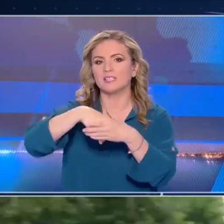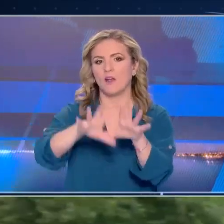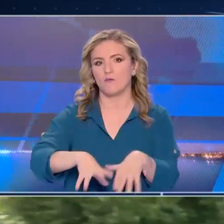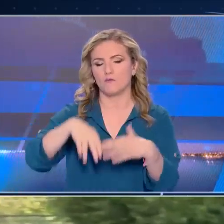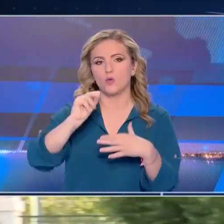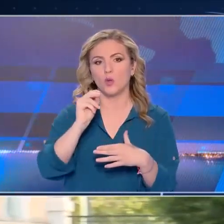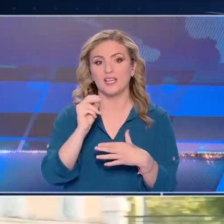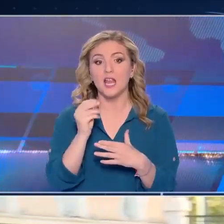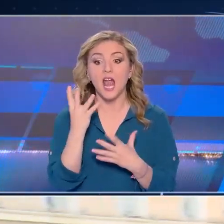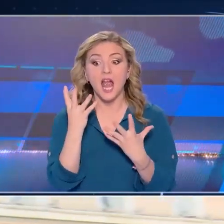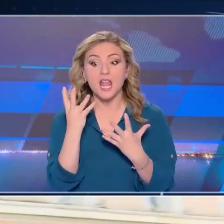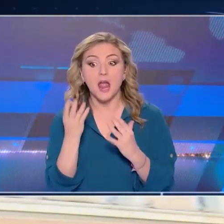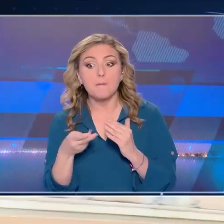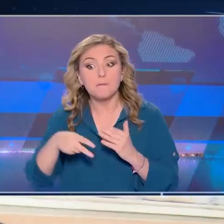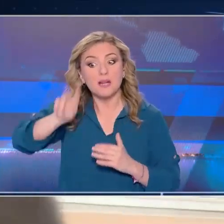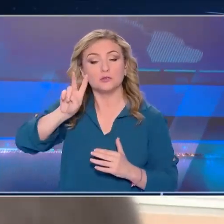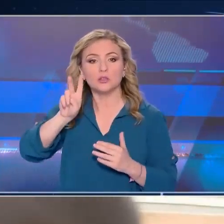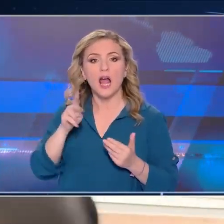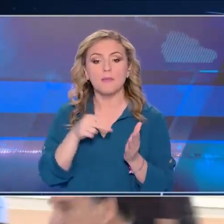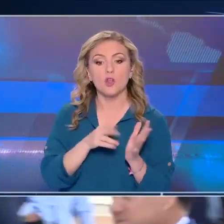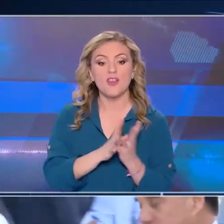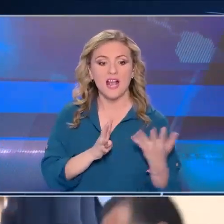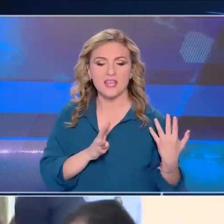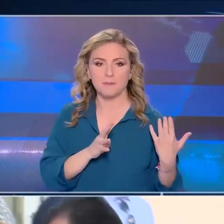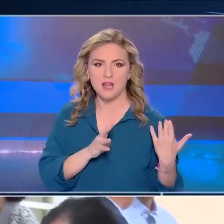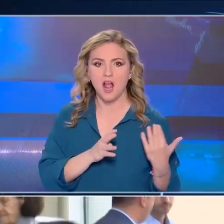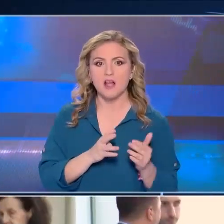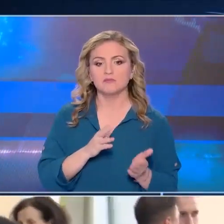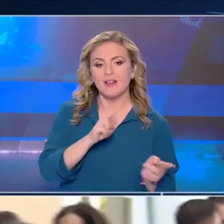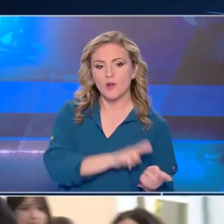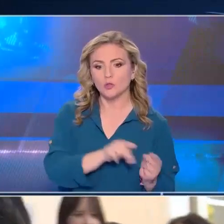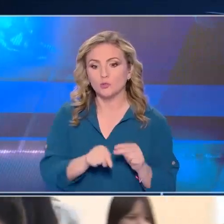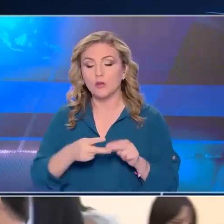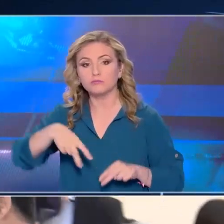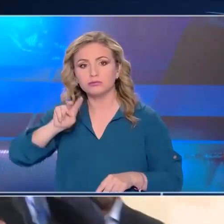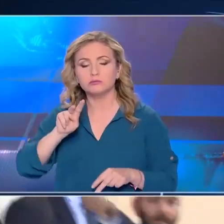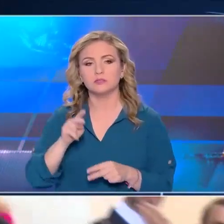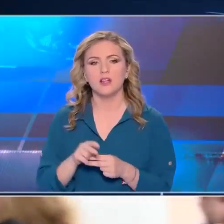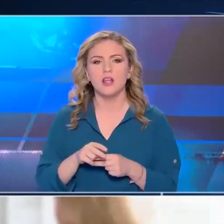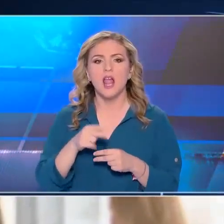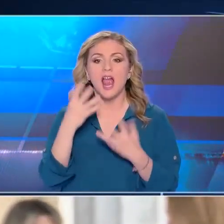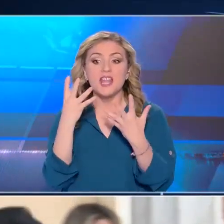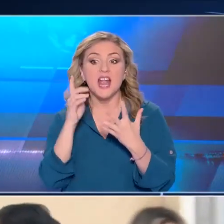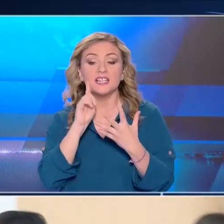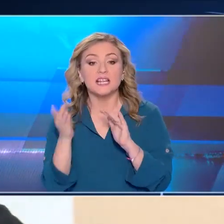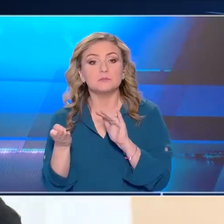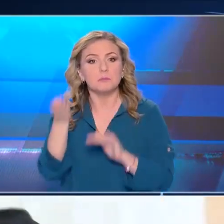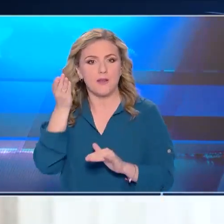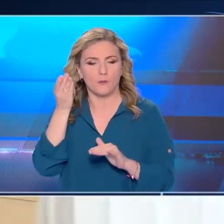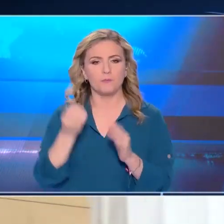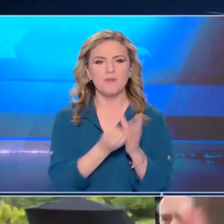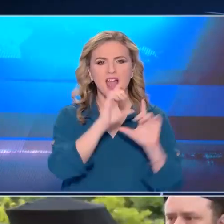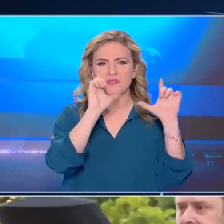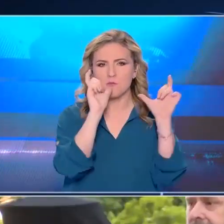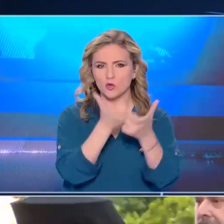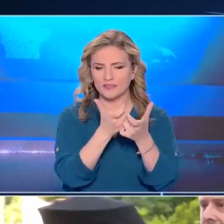9 περισσότερες από το 2019, από τους 300 μάλλον για να το πω καλύτερα, 75 είναι γυναίκες. Από τη Νέα Δημοκρατία, η